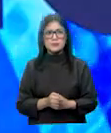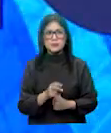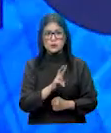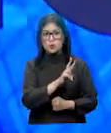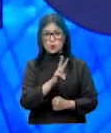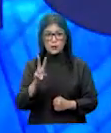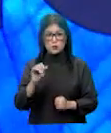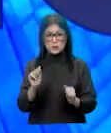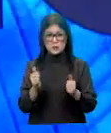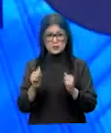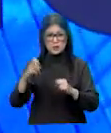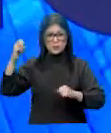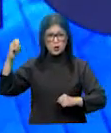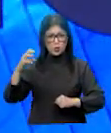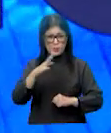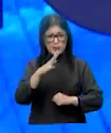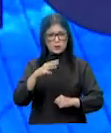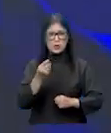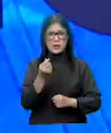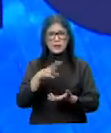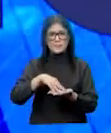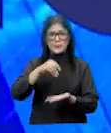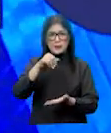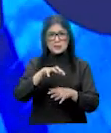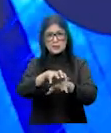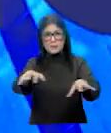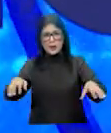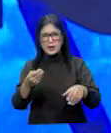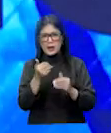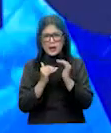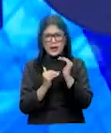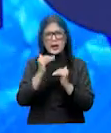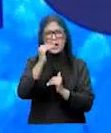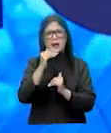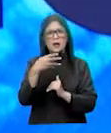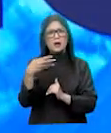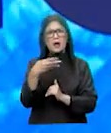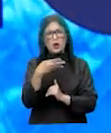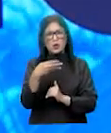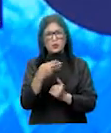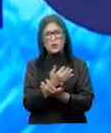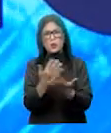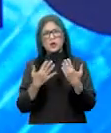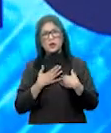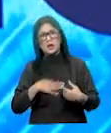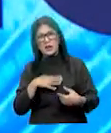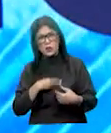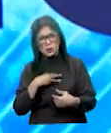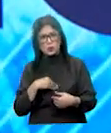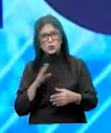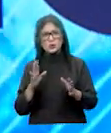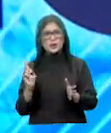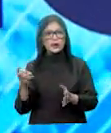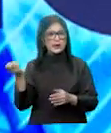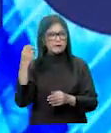pemirsa dua pekan jelang Ramadan harga beras dan bahan pokok lainnya terus melonjak dan mencekik ekonomi masyarakat sudah bergabung bersama kita